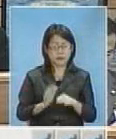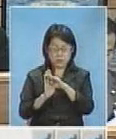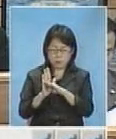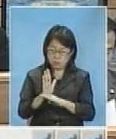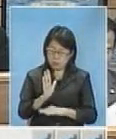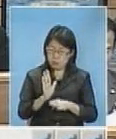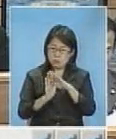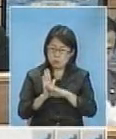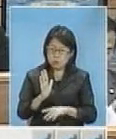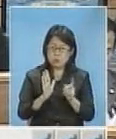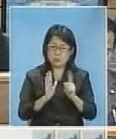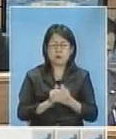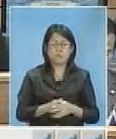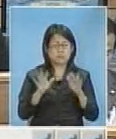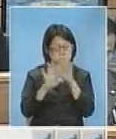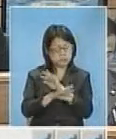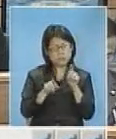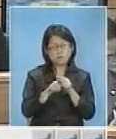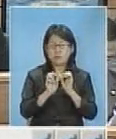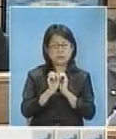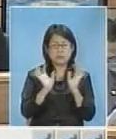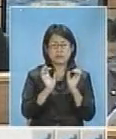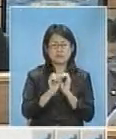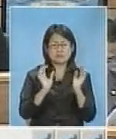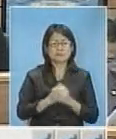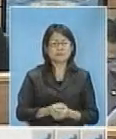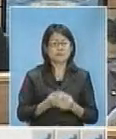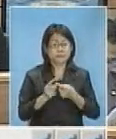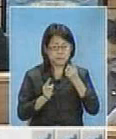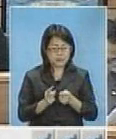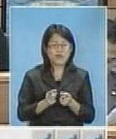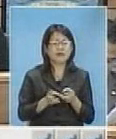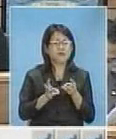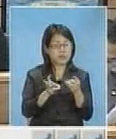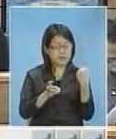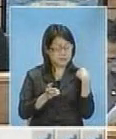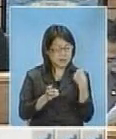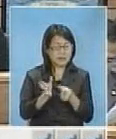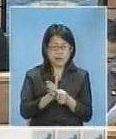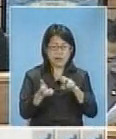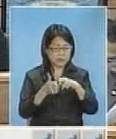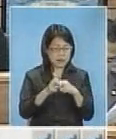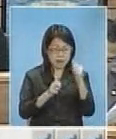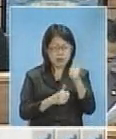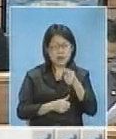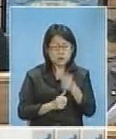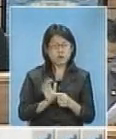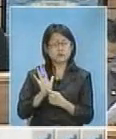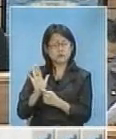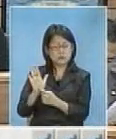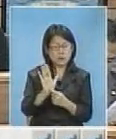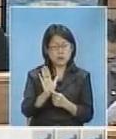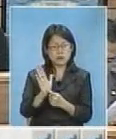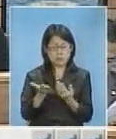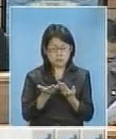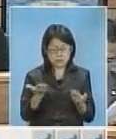นแล้วแต่ยังเป็นความคลุมเครือความไม่ชัดเจนซึ่งความจริงแก้ไขได้ถ้าเพียงแค่ท่านนำเสนอกฎหมายทั้งสองฉ